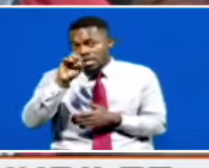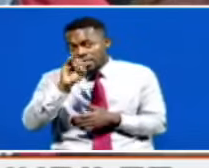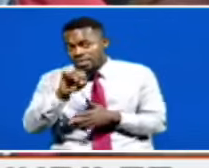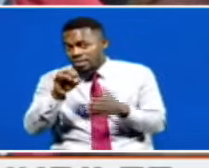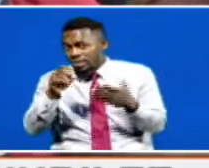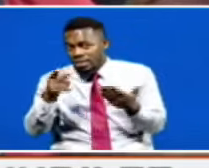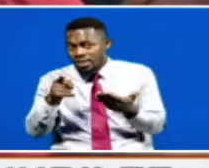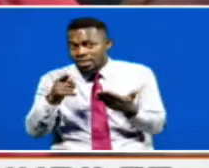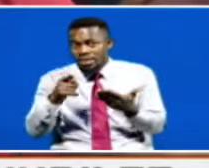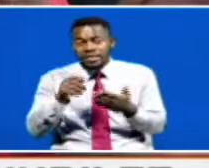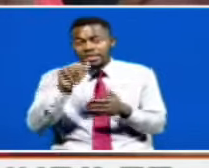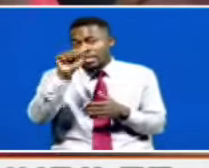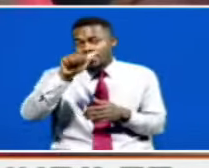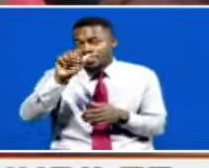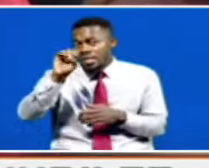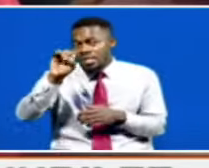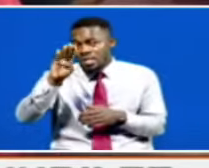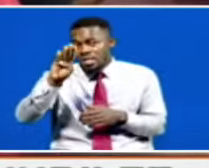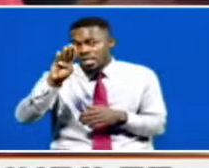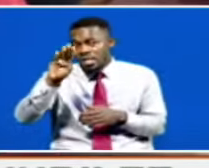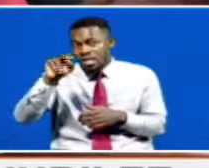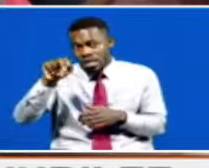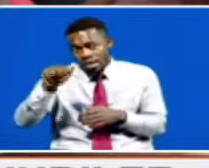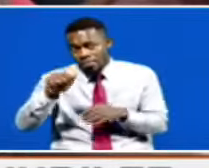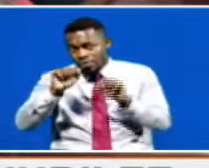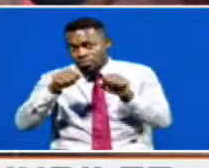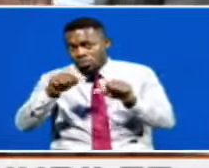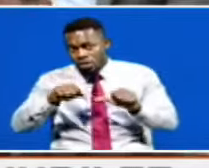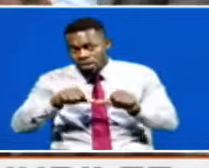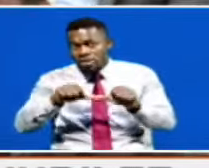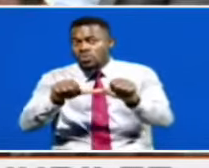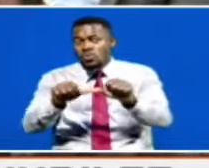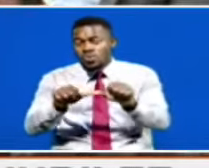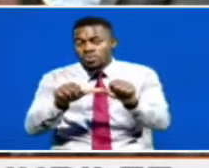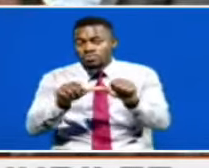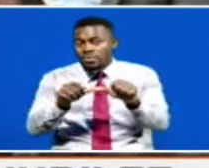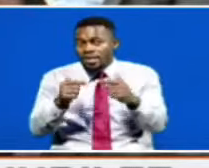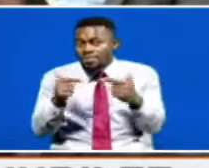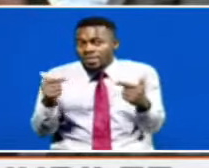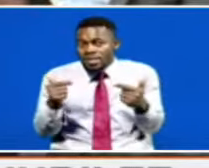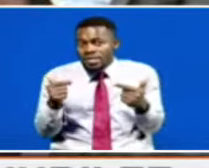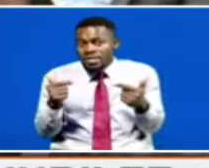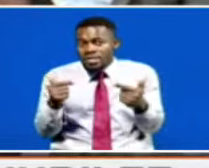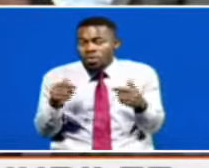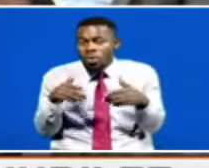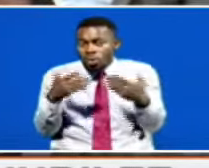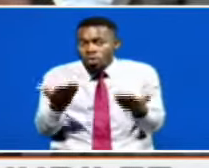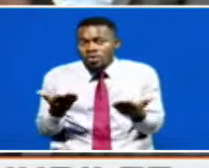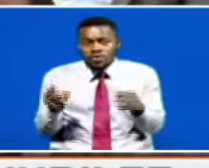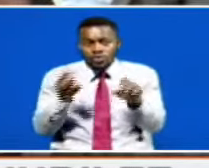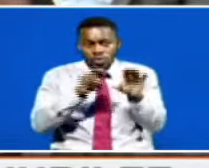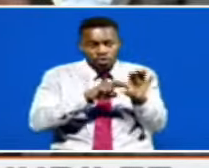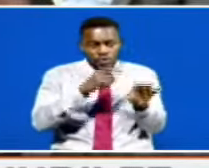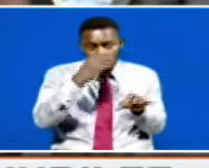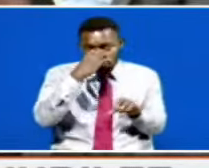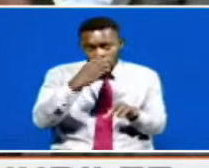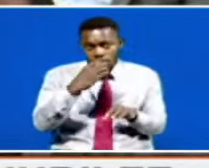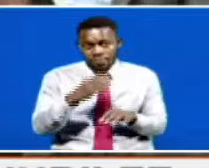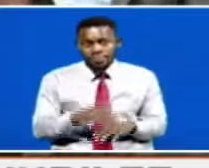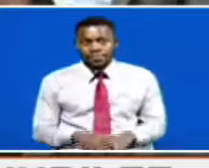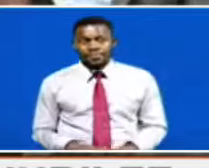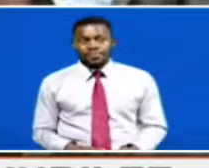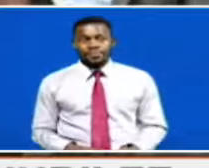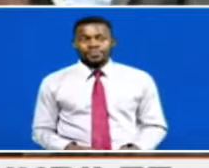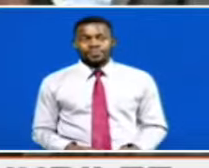Kanini Sabina na Kenan wa kuelekeza wajumbe wa Jubilee upande wa Rais Ruto? Daniel Kariuki, KTN News,